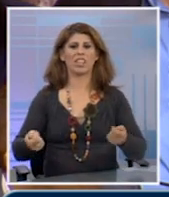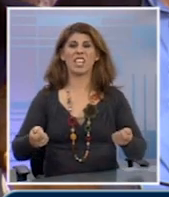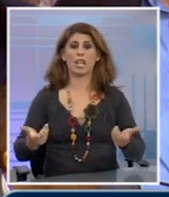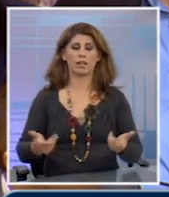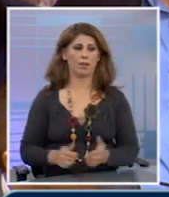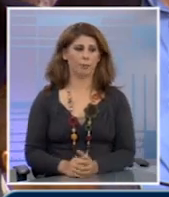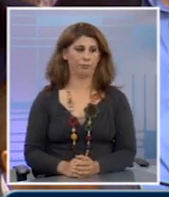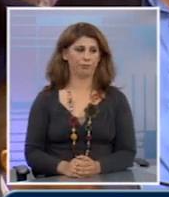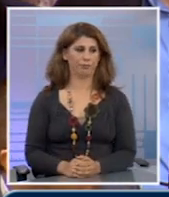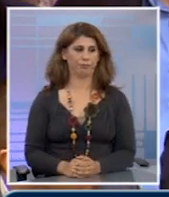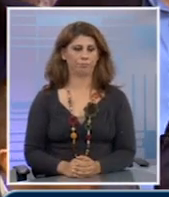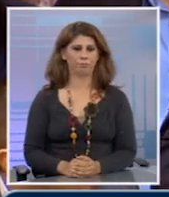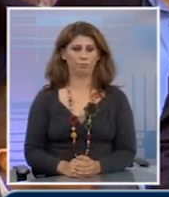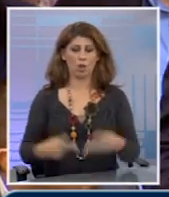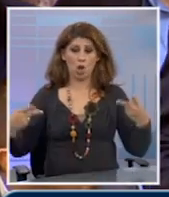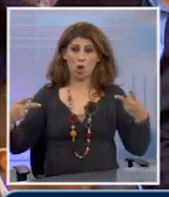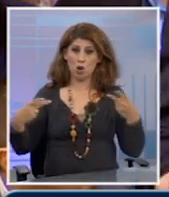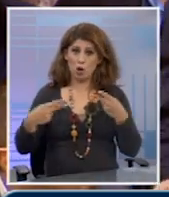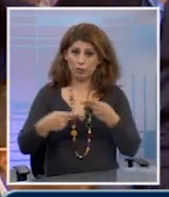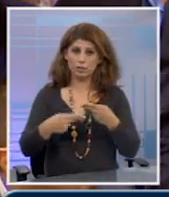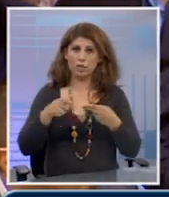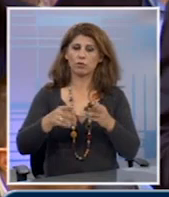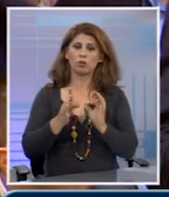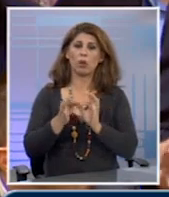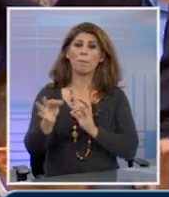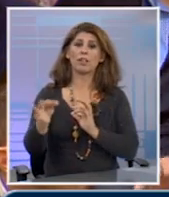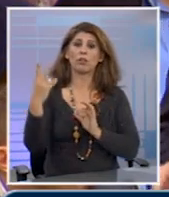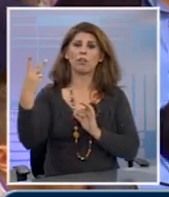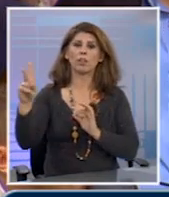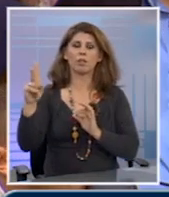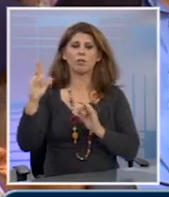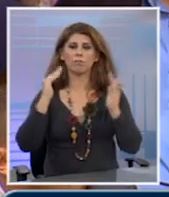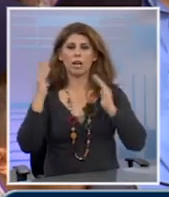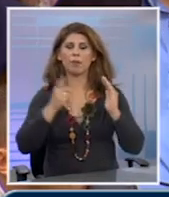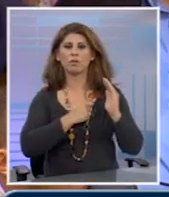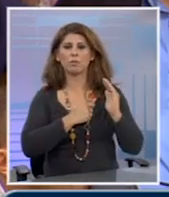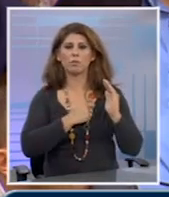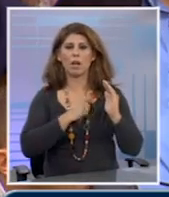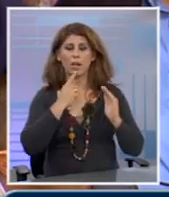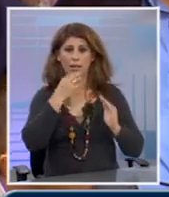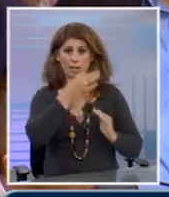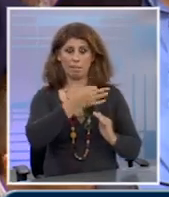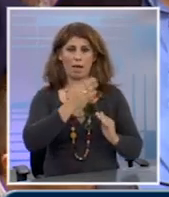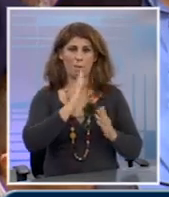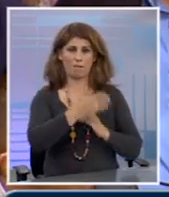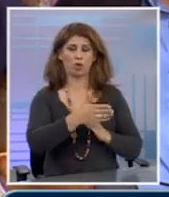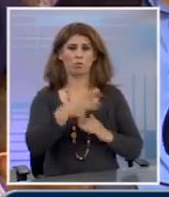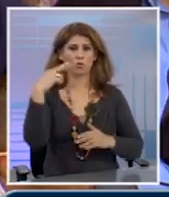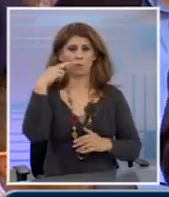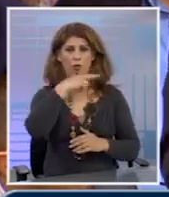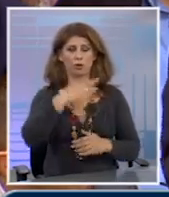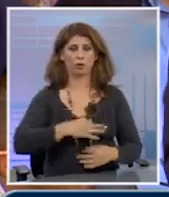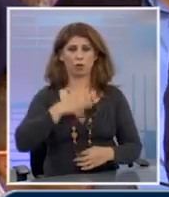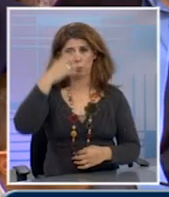κυριαρχία ο κόφτης είναι το μέτρο της δικής σας αναξιοπιστίας είπε απευθυνόμενος στον πρωθυπουργό τον